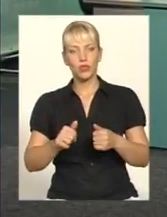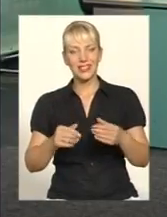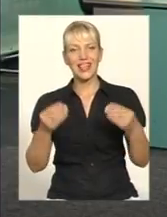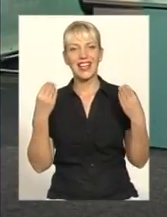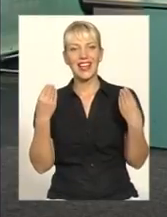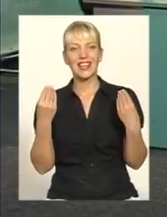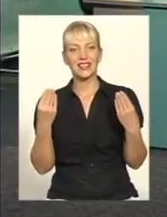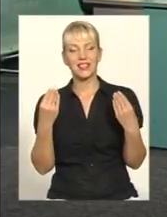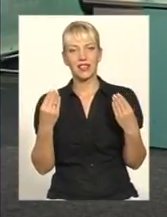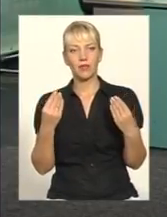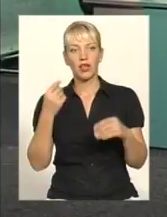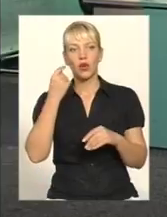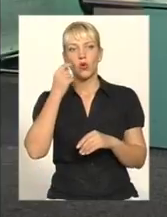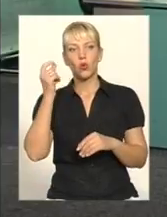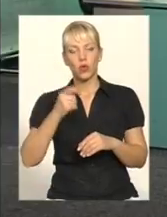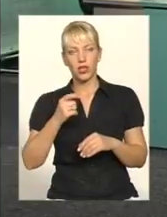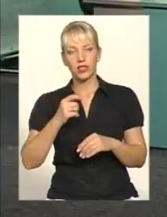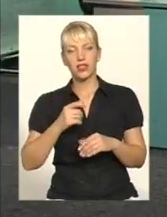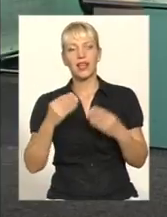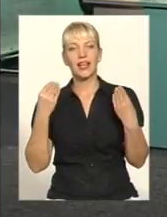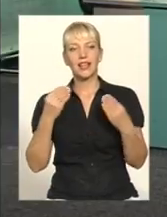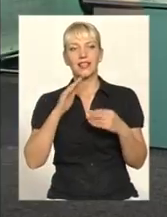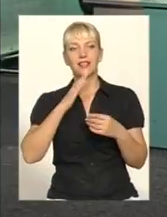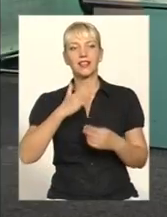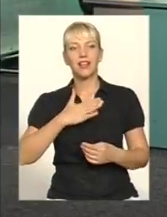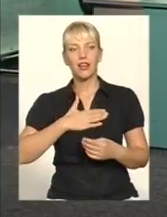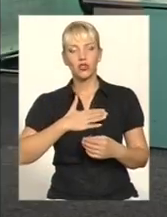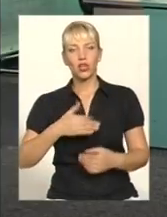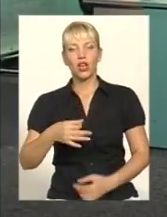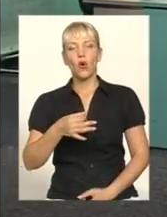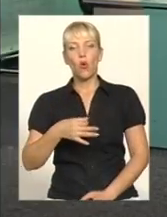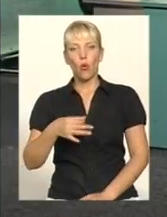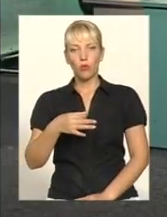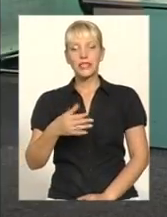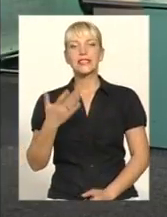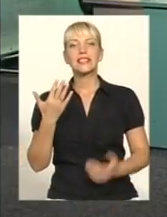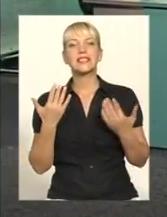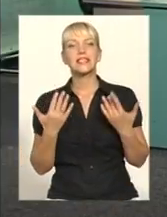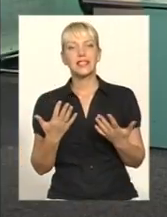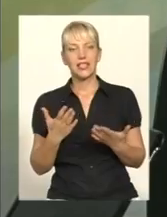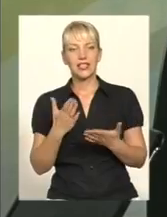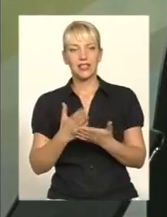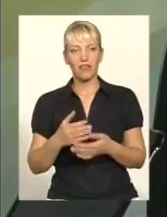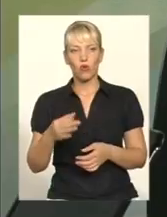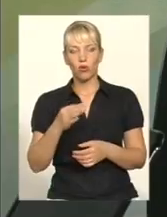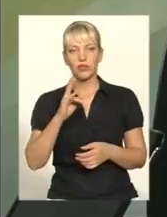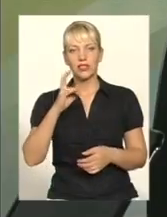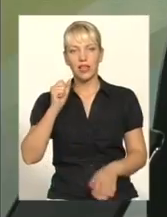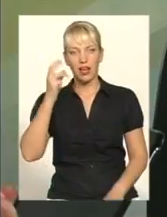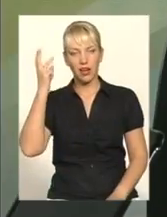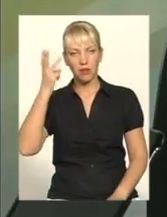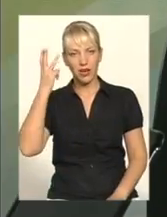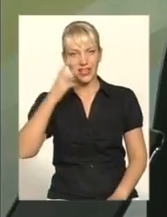еліта України, еліта нашої області, скільки їх є на Хмельниччині?